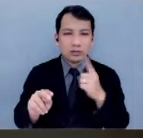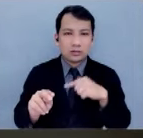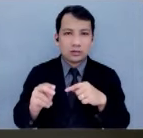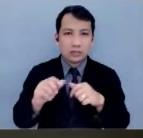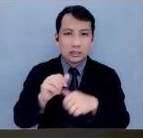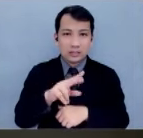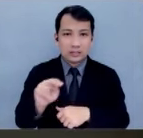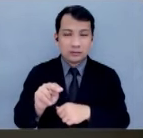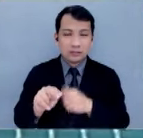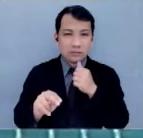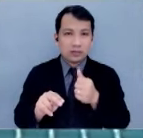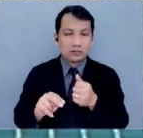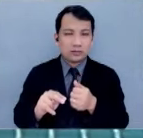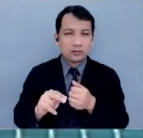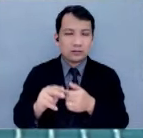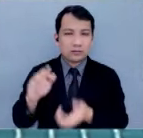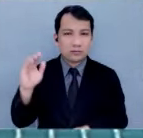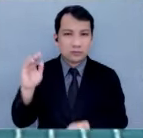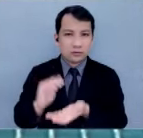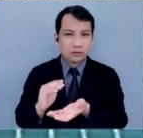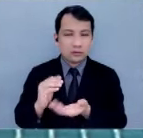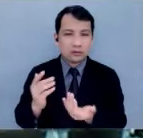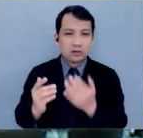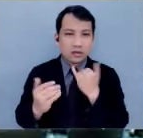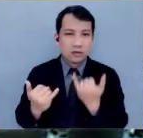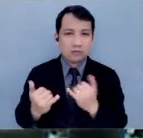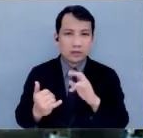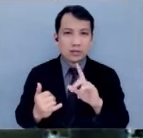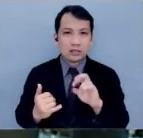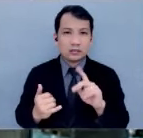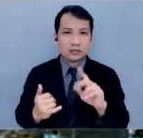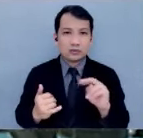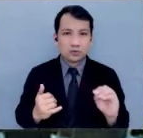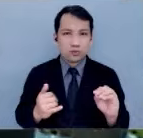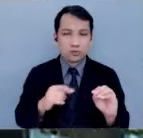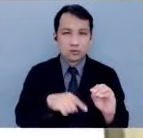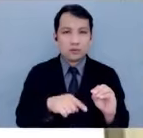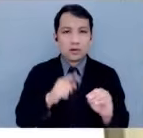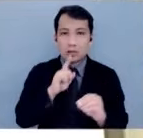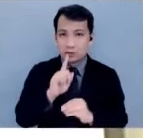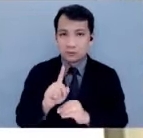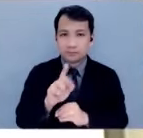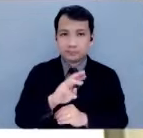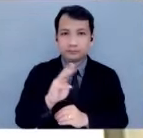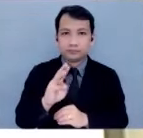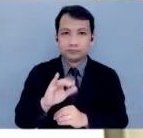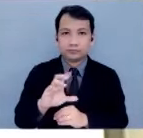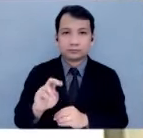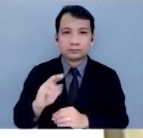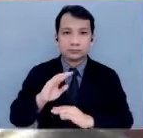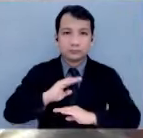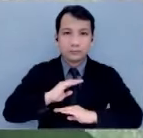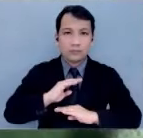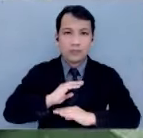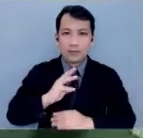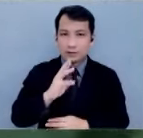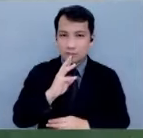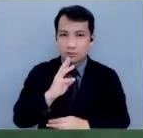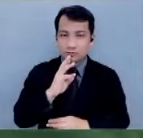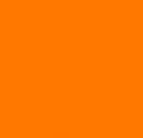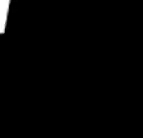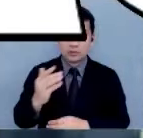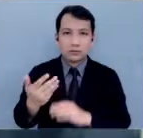masaid ang supply ng dam ngayong May El Nino. Sa kabila nito, pagtitiyak ng Maynila, sapat pa rin ang kanilang supply para sa mga